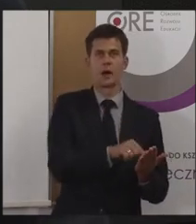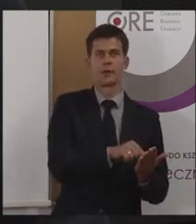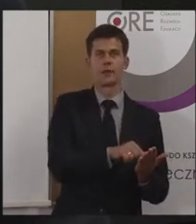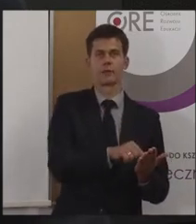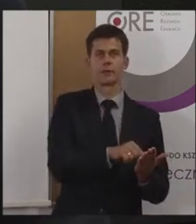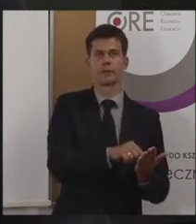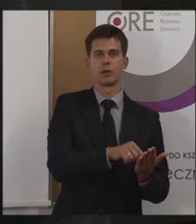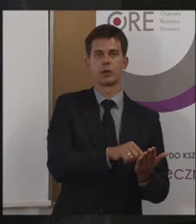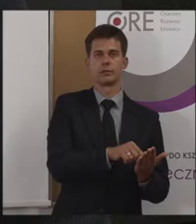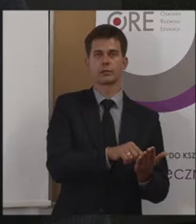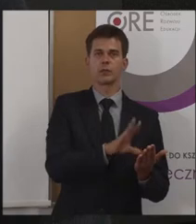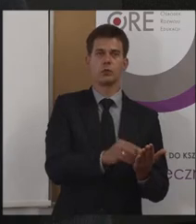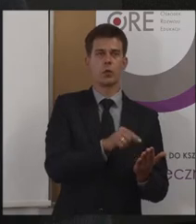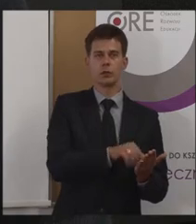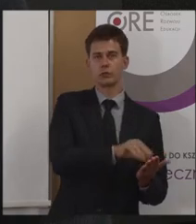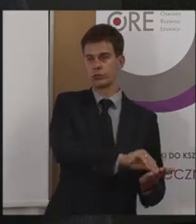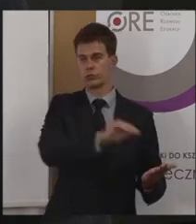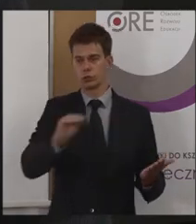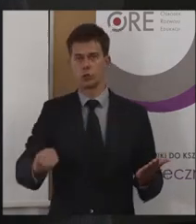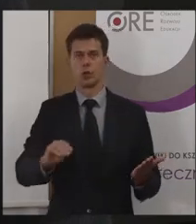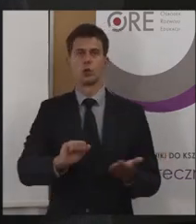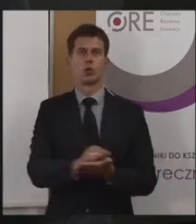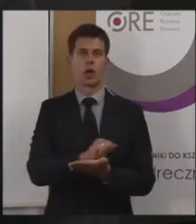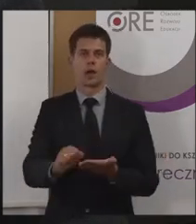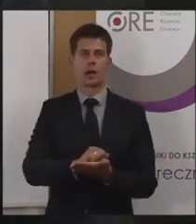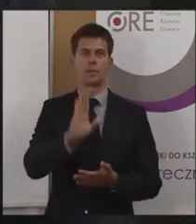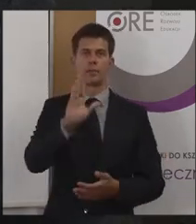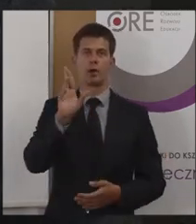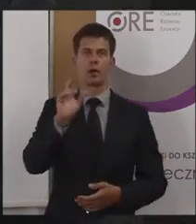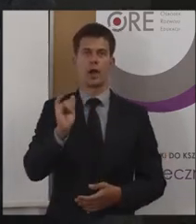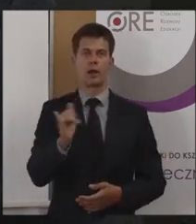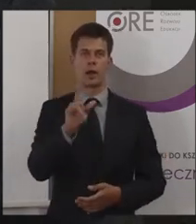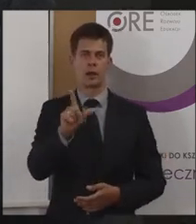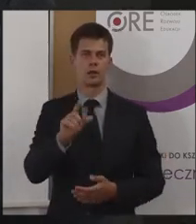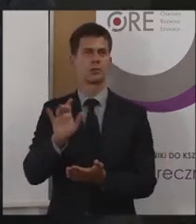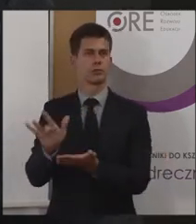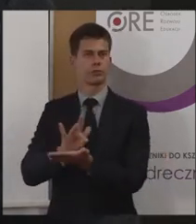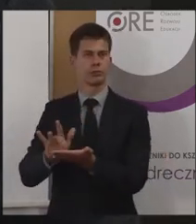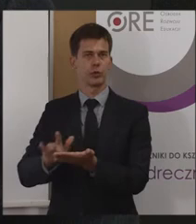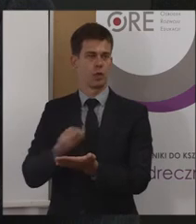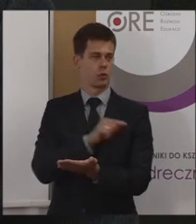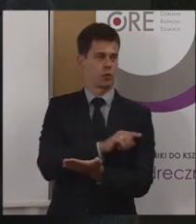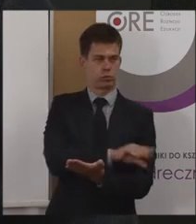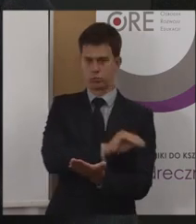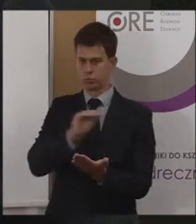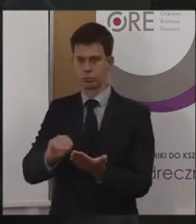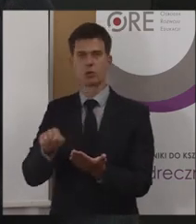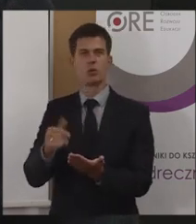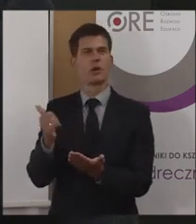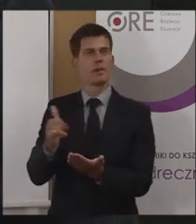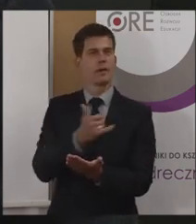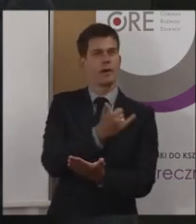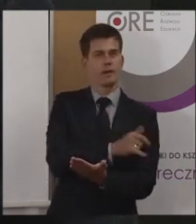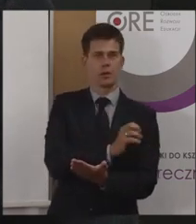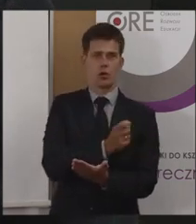na drukarkach brajlowskich bez jakiegoś takiego dodatkowego, czasem być może niewielkiego, ale jednak gdzieś